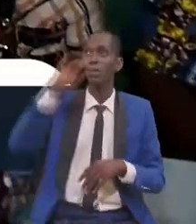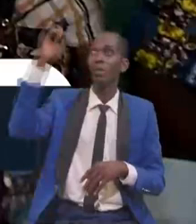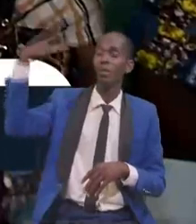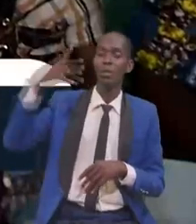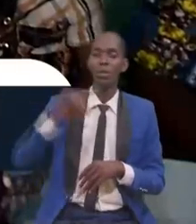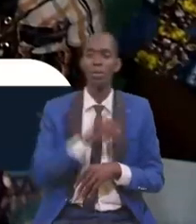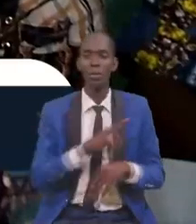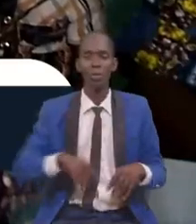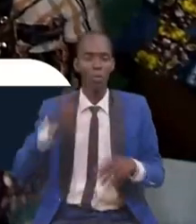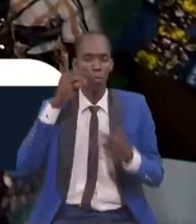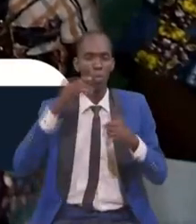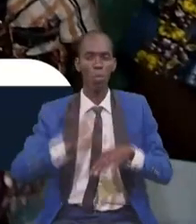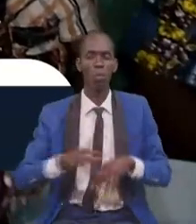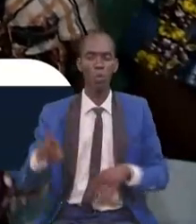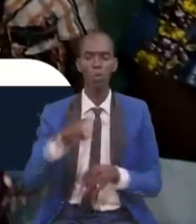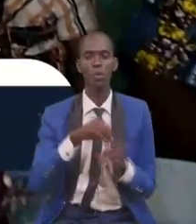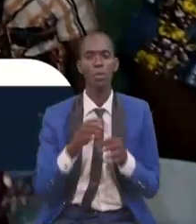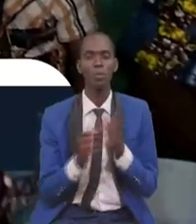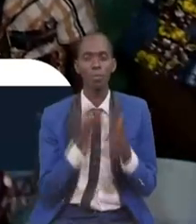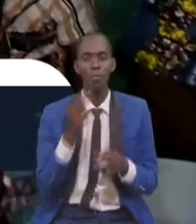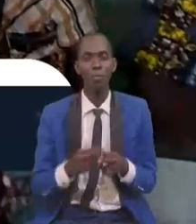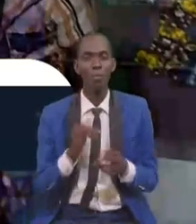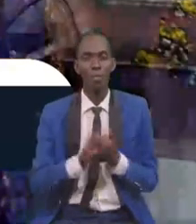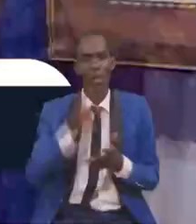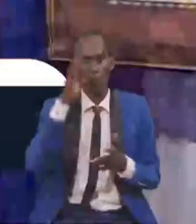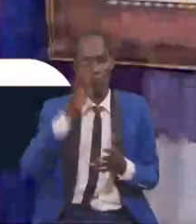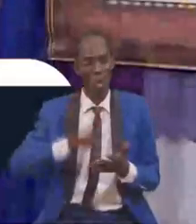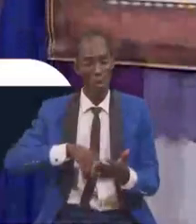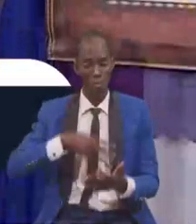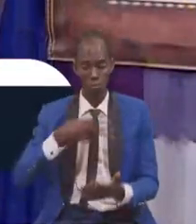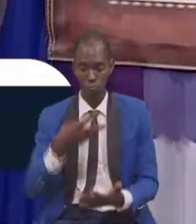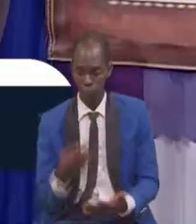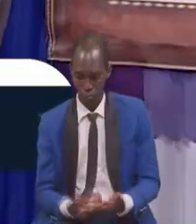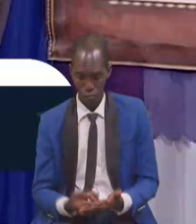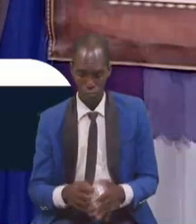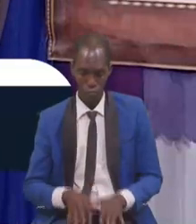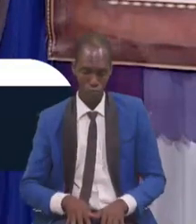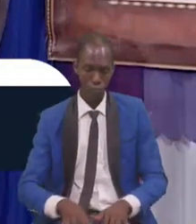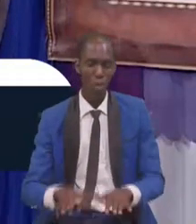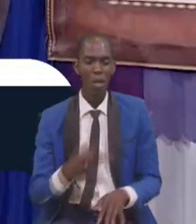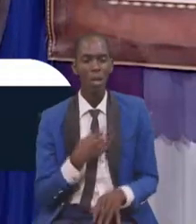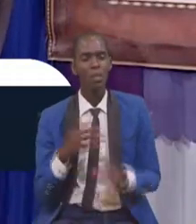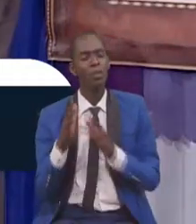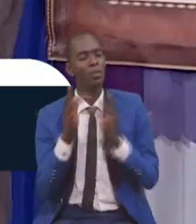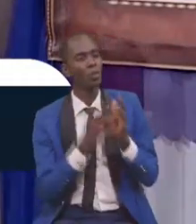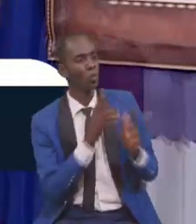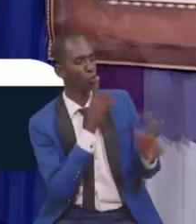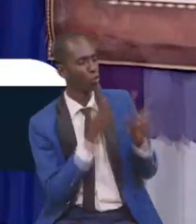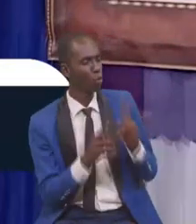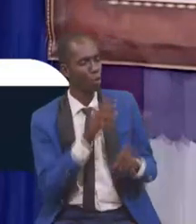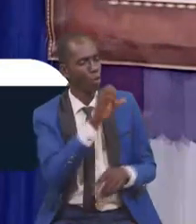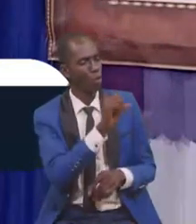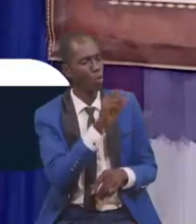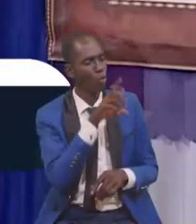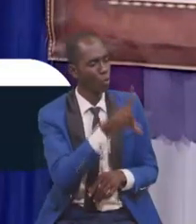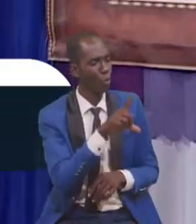votre sentier. C'est comme la lumière du soleil. Il était tombé à terre et le Seigneur Jésus a dit, « Saul,